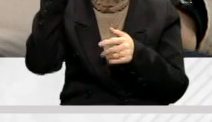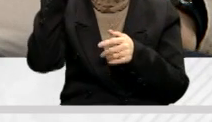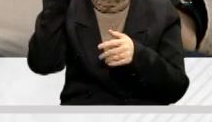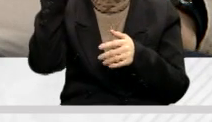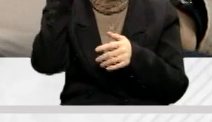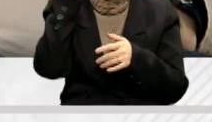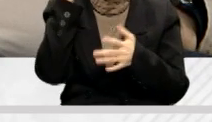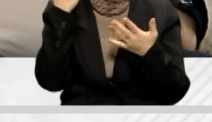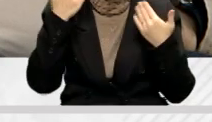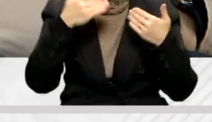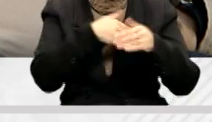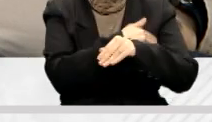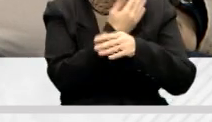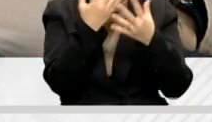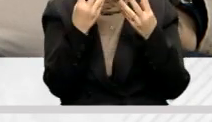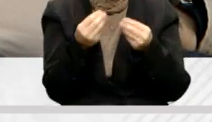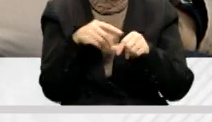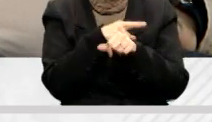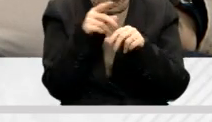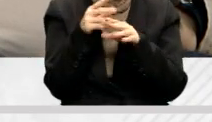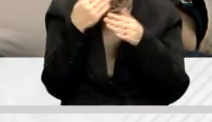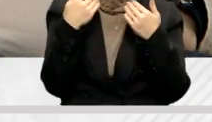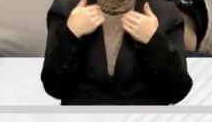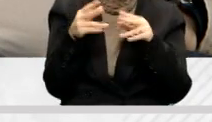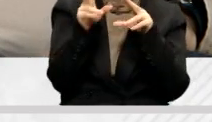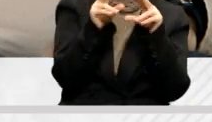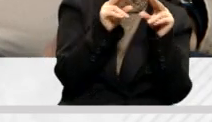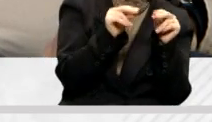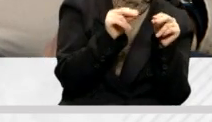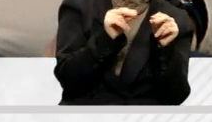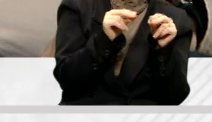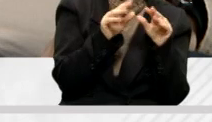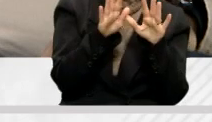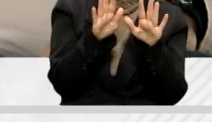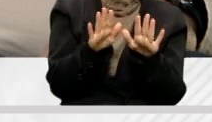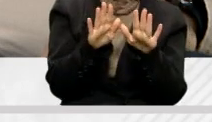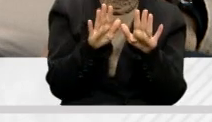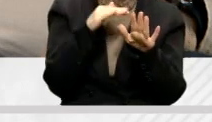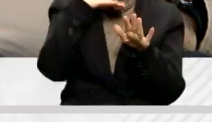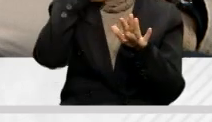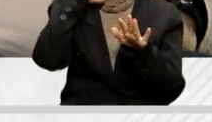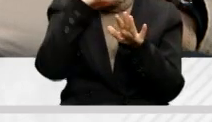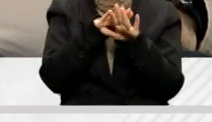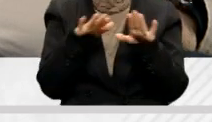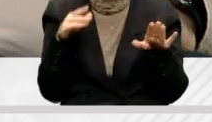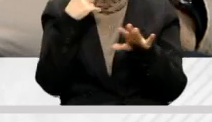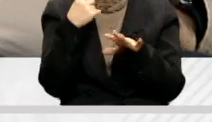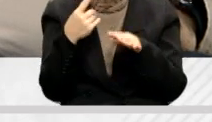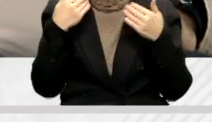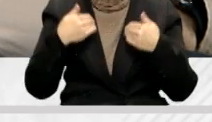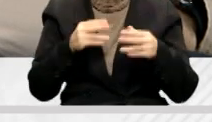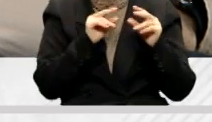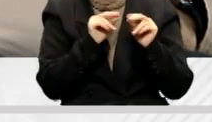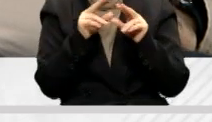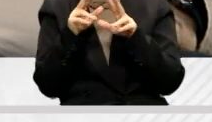vücut aslında uykuyu yeterince aldığında uyandırır zaten. Hani uyanırsınız artık. Ama biz artık o çok hani doğal uyanma